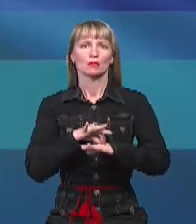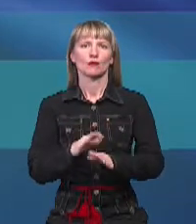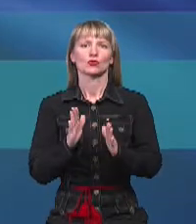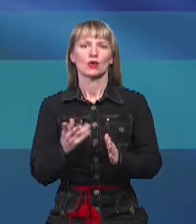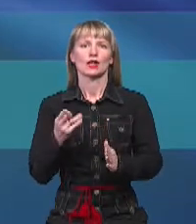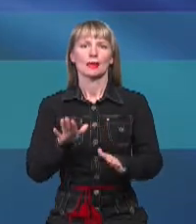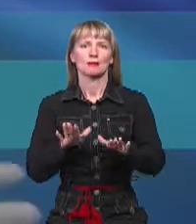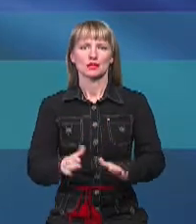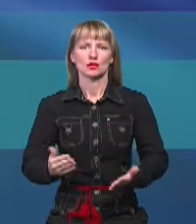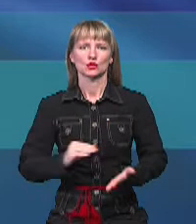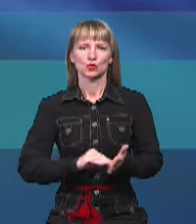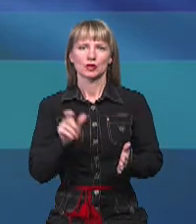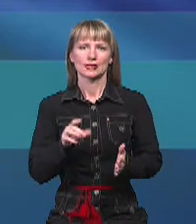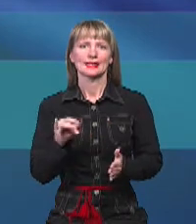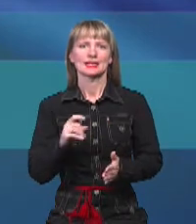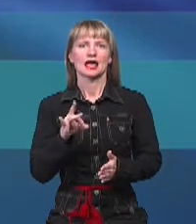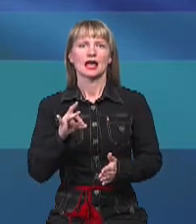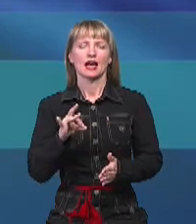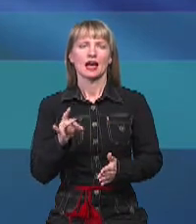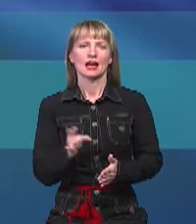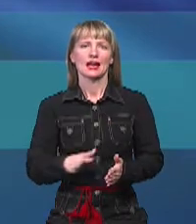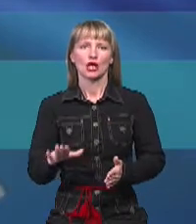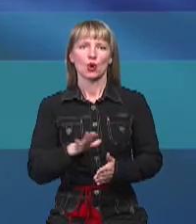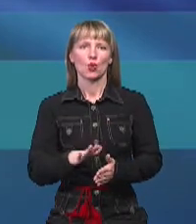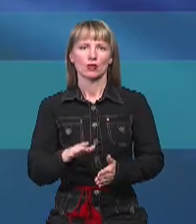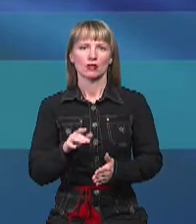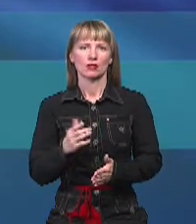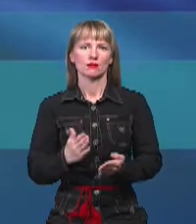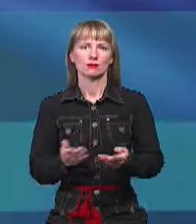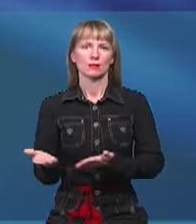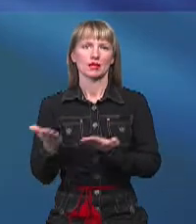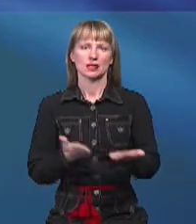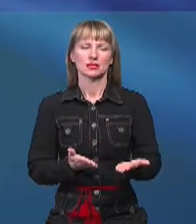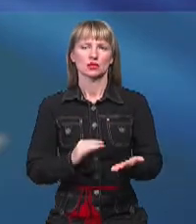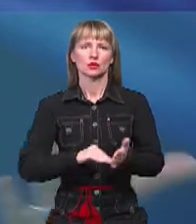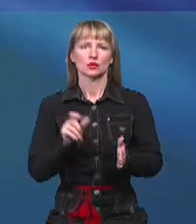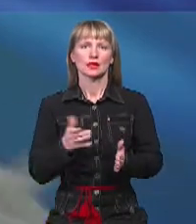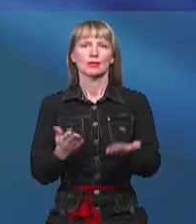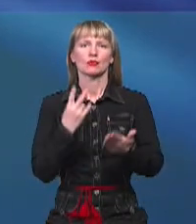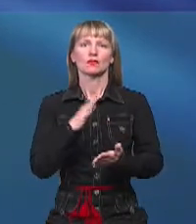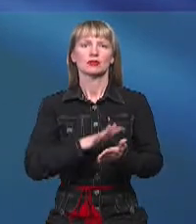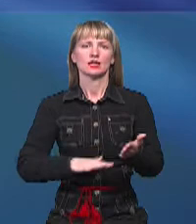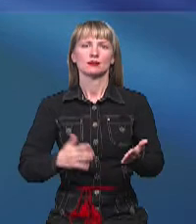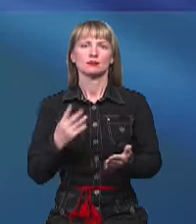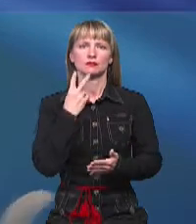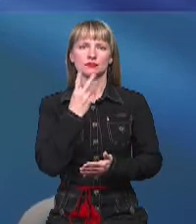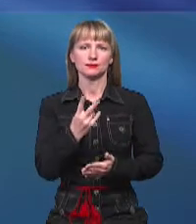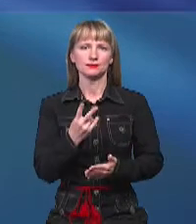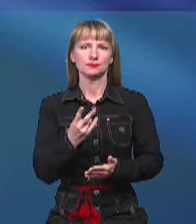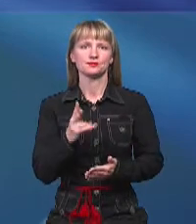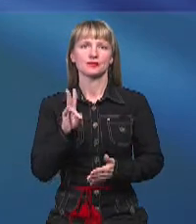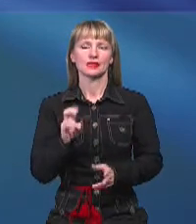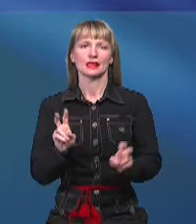для місцевих журналістів, але і з регіонів. І дійсно, якщо так подивитися, ну далі, я думаю, що ми побачимо,